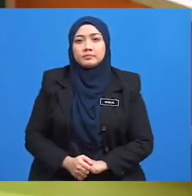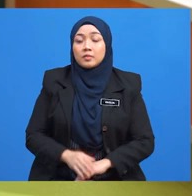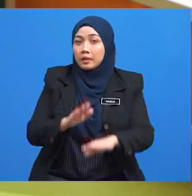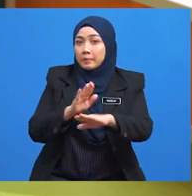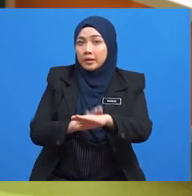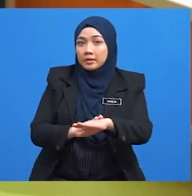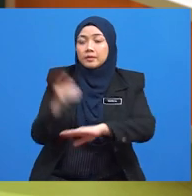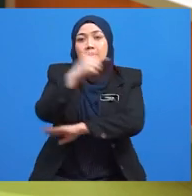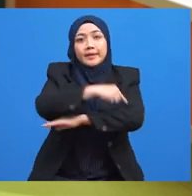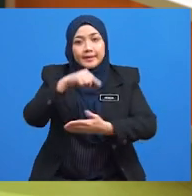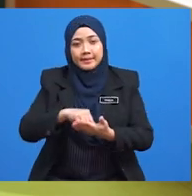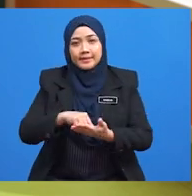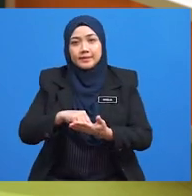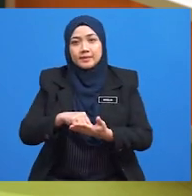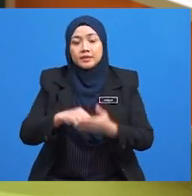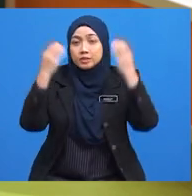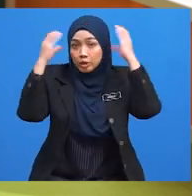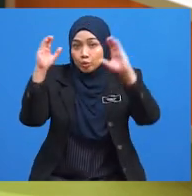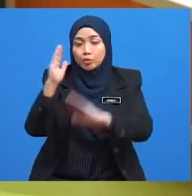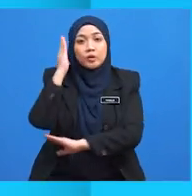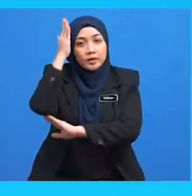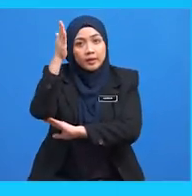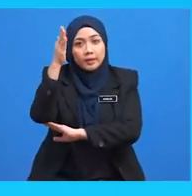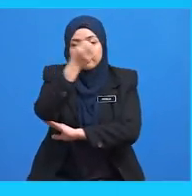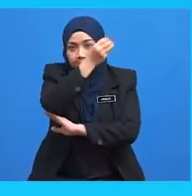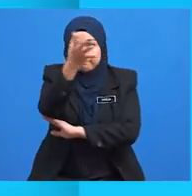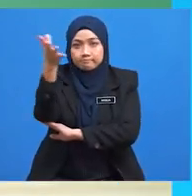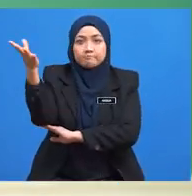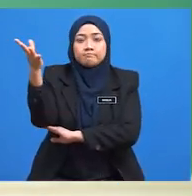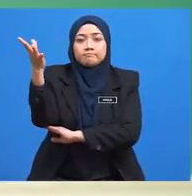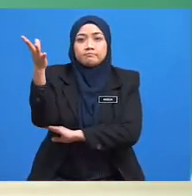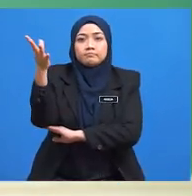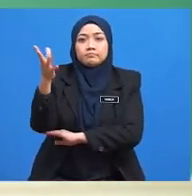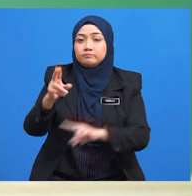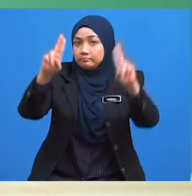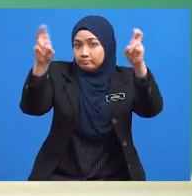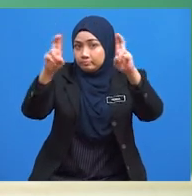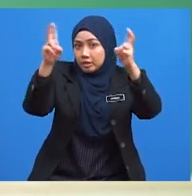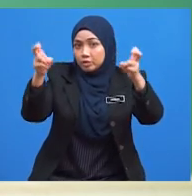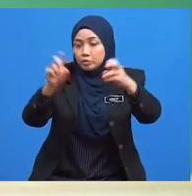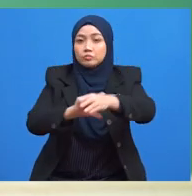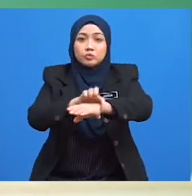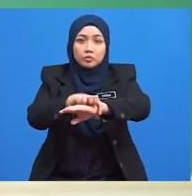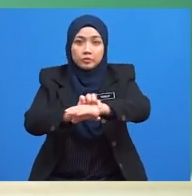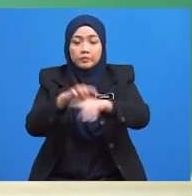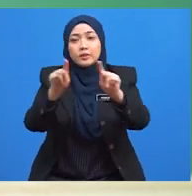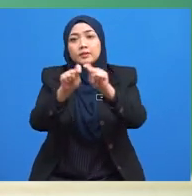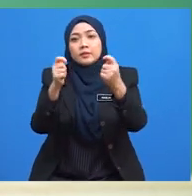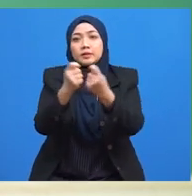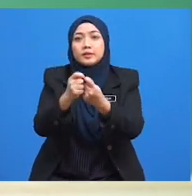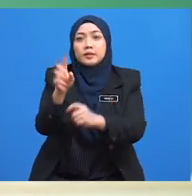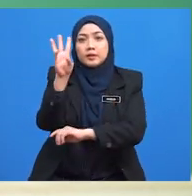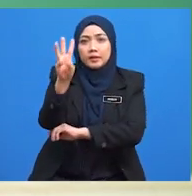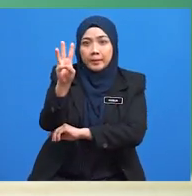Pada episod kali ini, cikgu akan menerangkan tema 6.0 iaitu tajuk